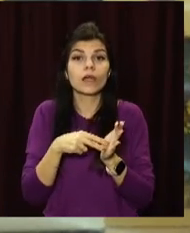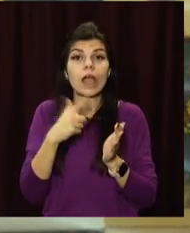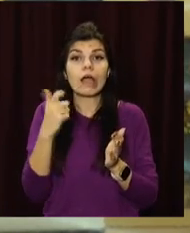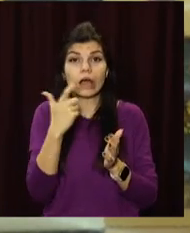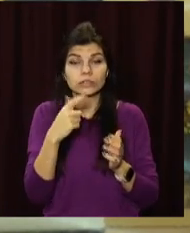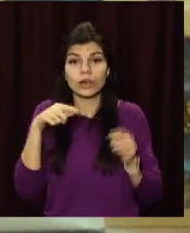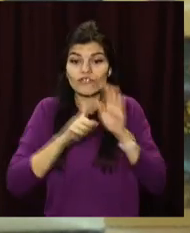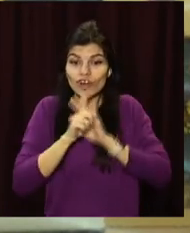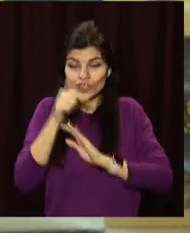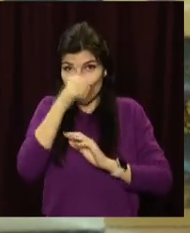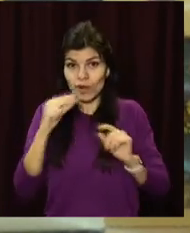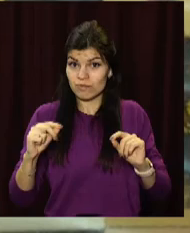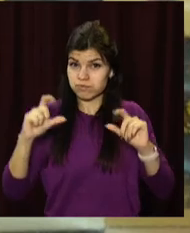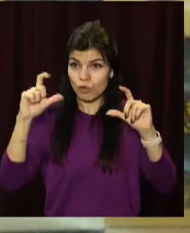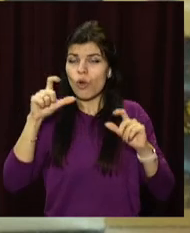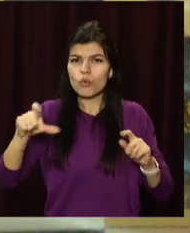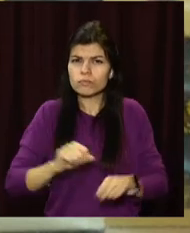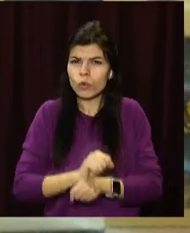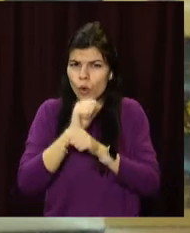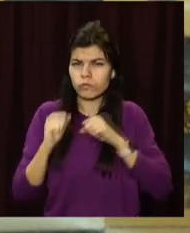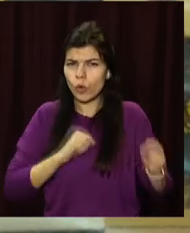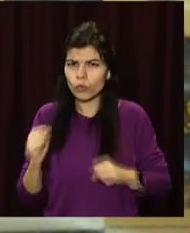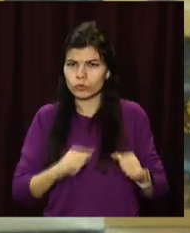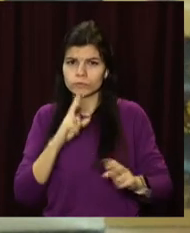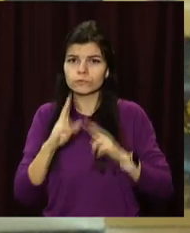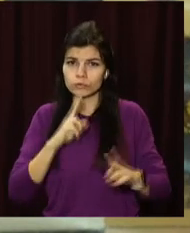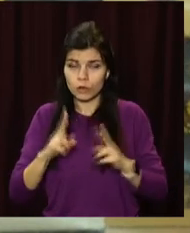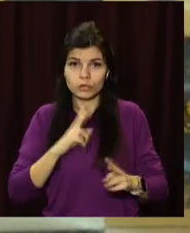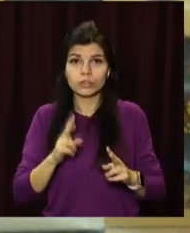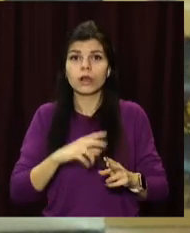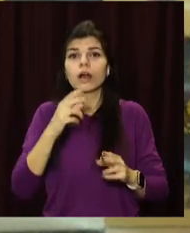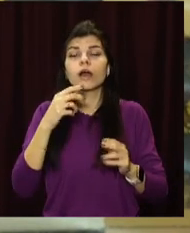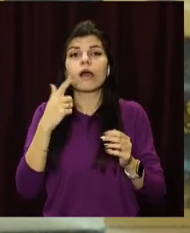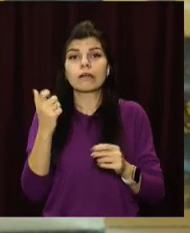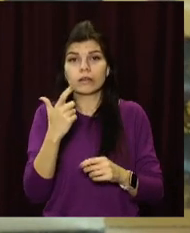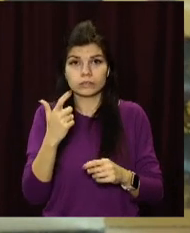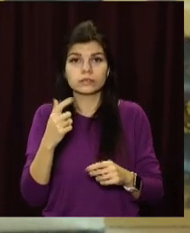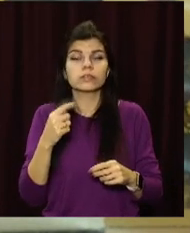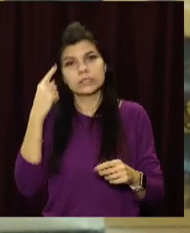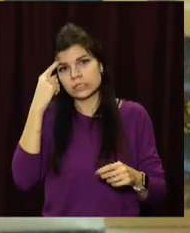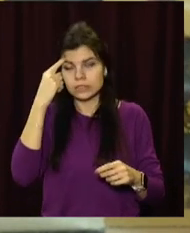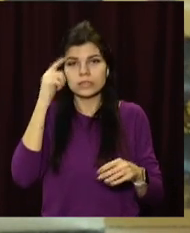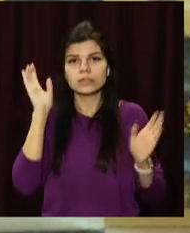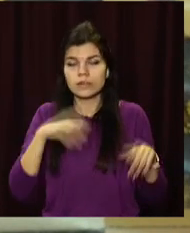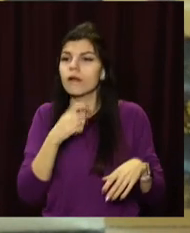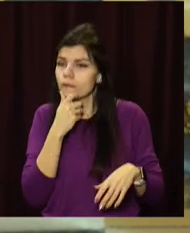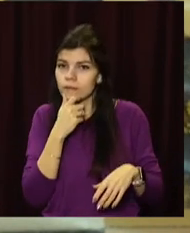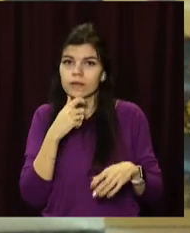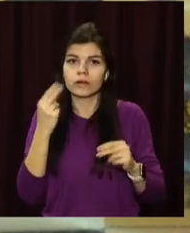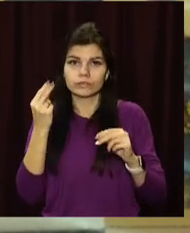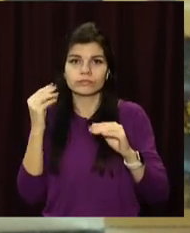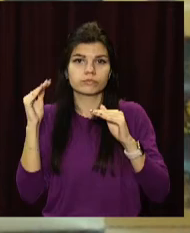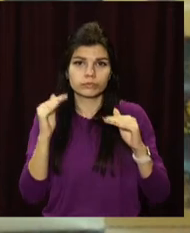та після масових протестів у різних містах України ціну блакитного палива вирішили переглянути. Через складну